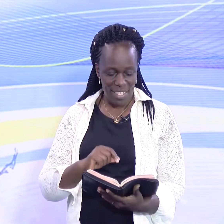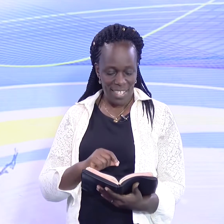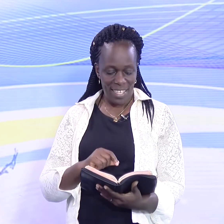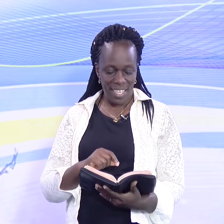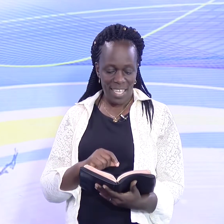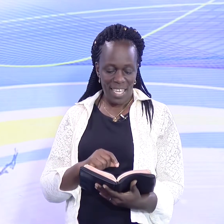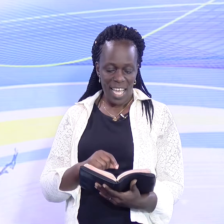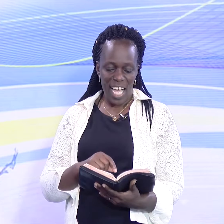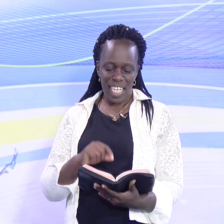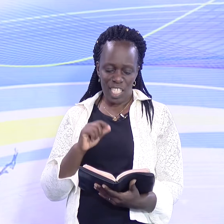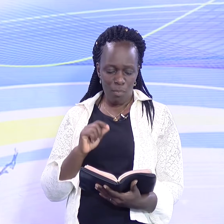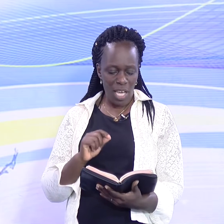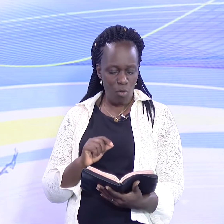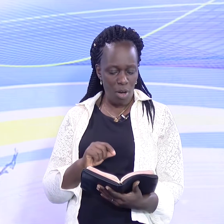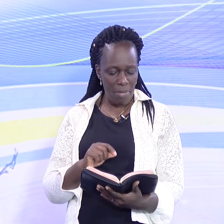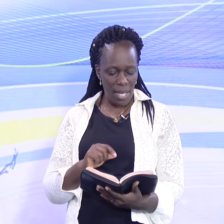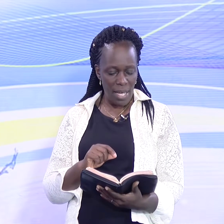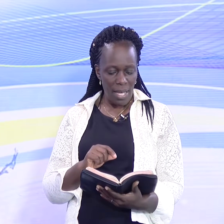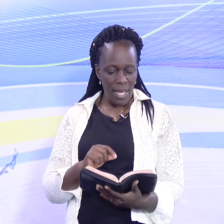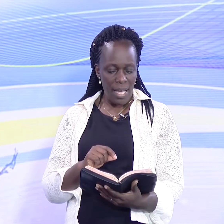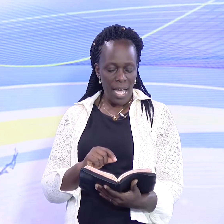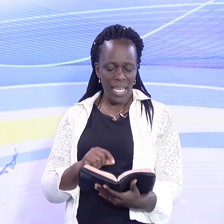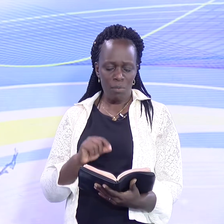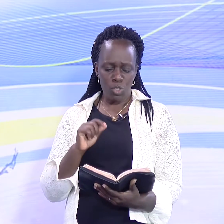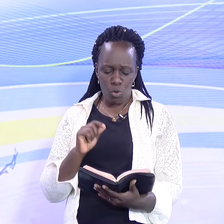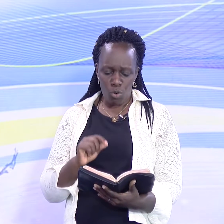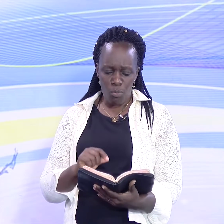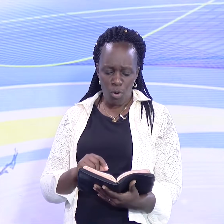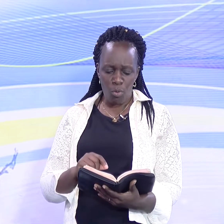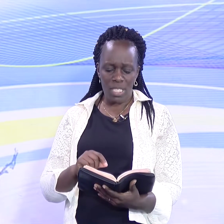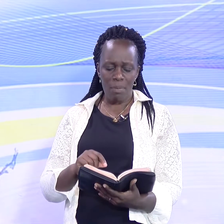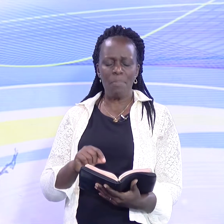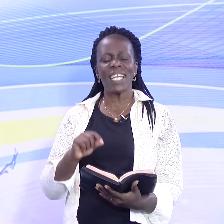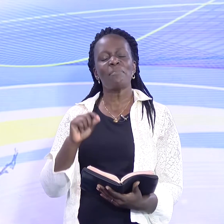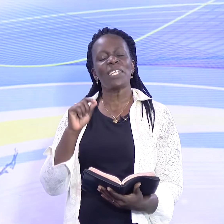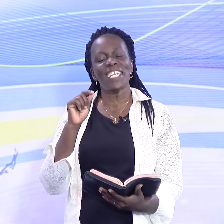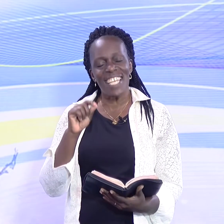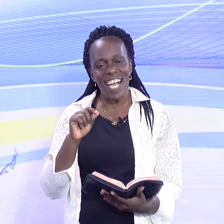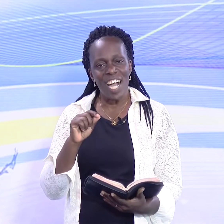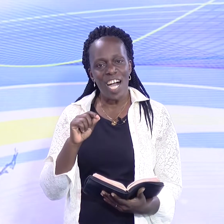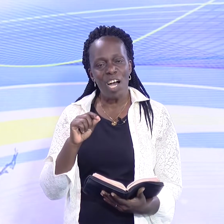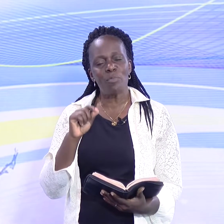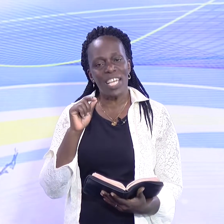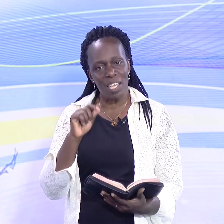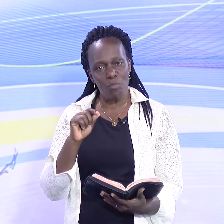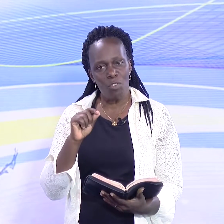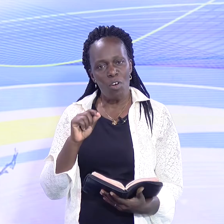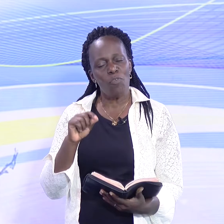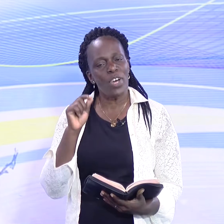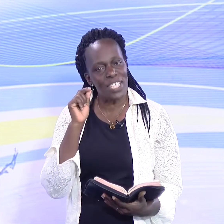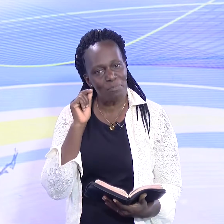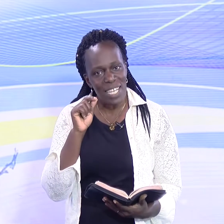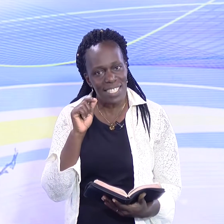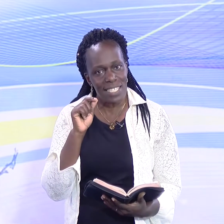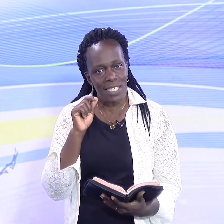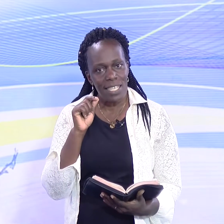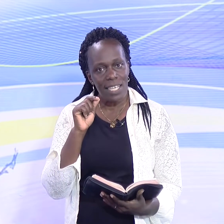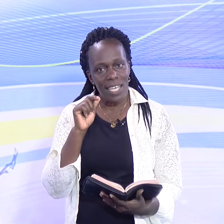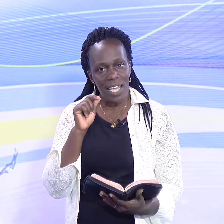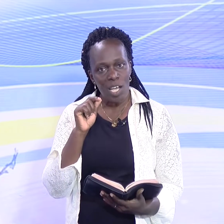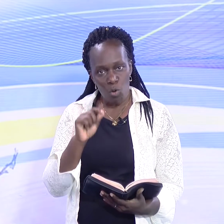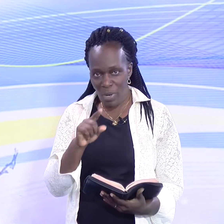Anasikia. Anasema ya kwamba anamshukuru Mungu kwa sababu alimlilia amrehemu. For his